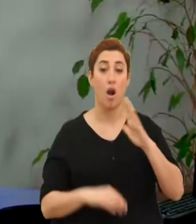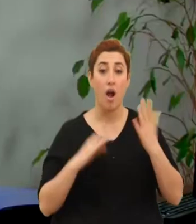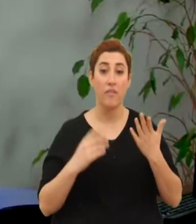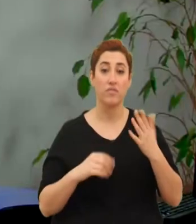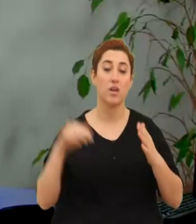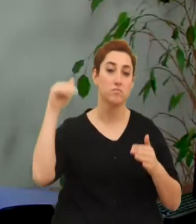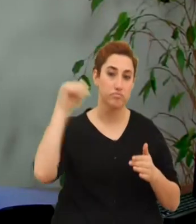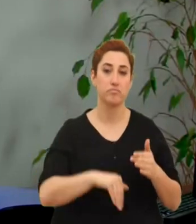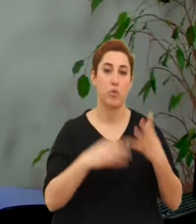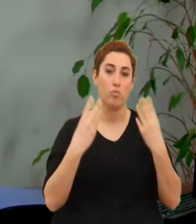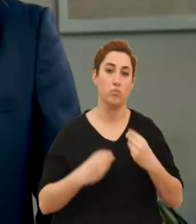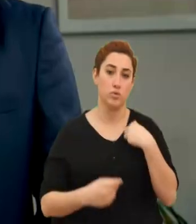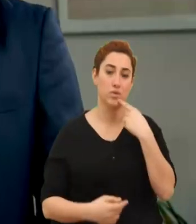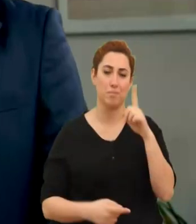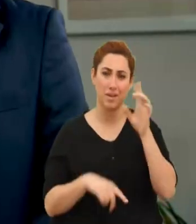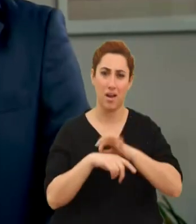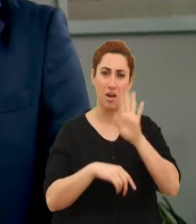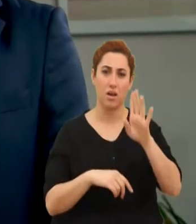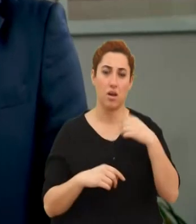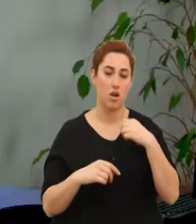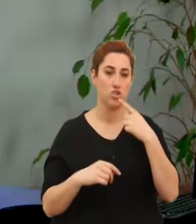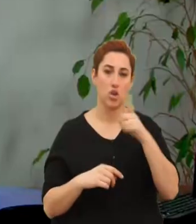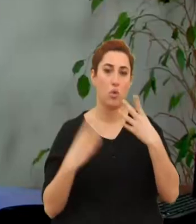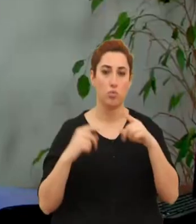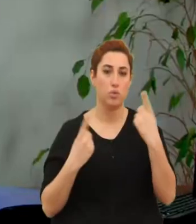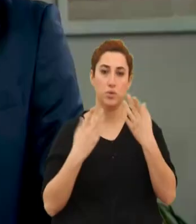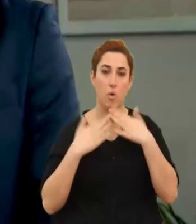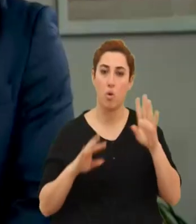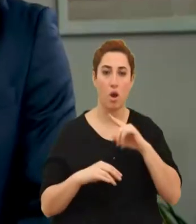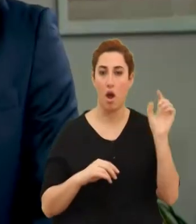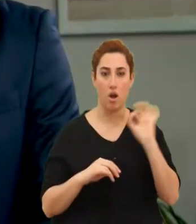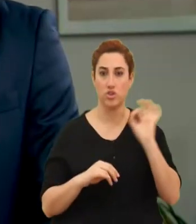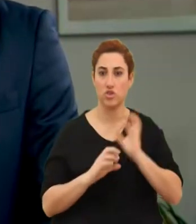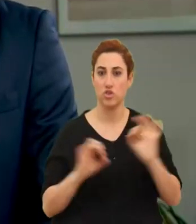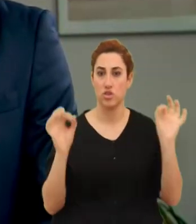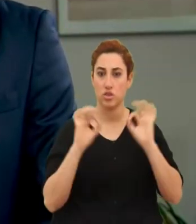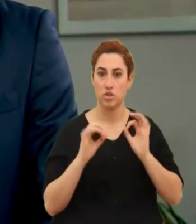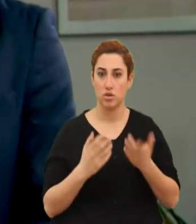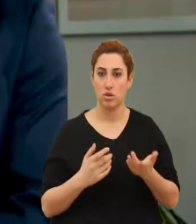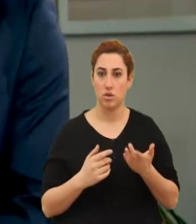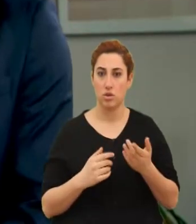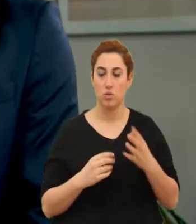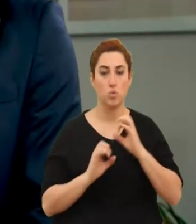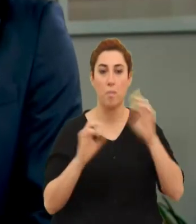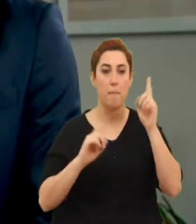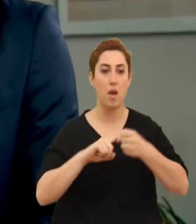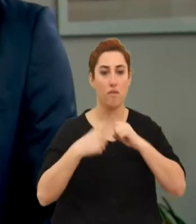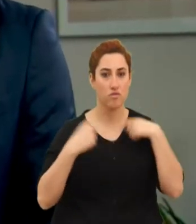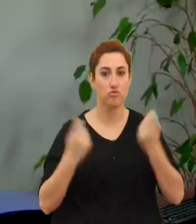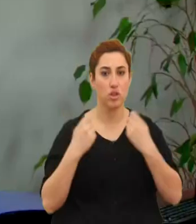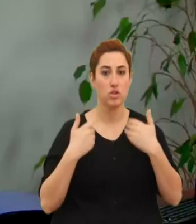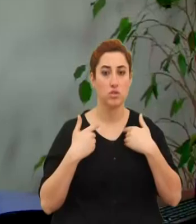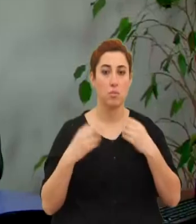Hatta çakılma diyebiliriz. Bir dakika, itiraz ediyorum. Yok öyle bir şey ya. Aksine bilakis harika bir hafta geçirdim